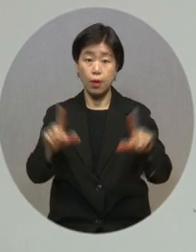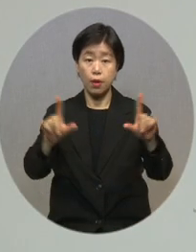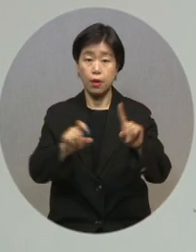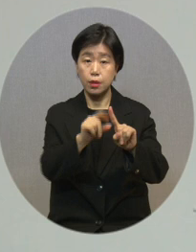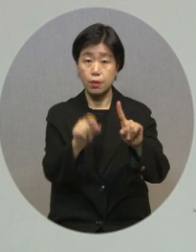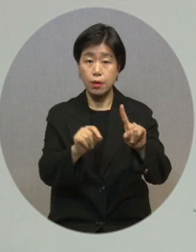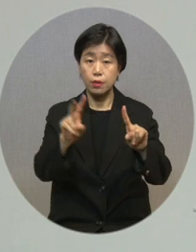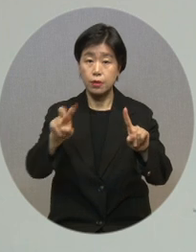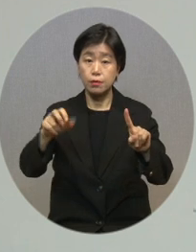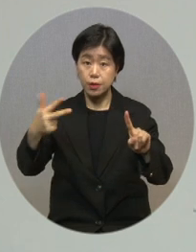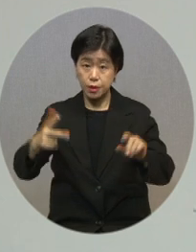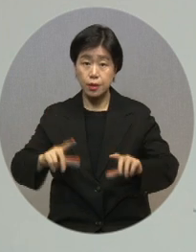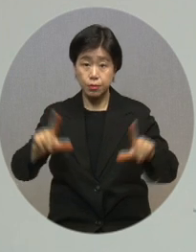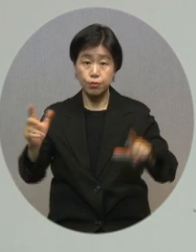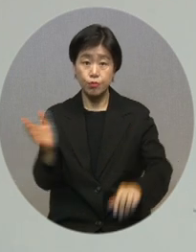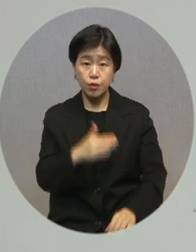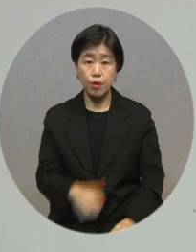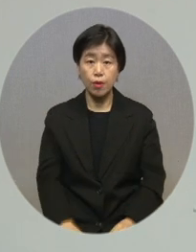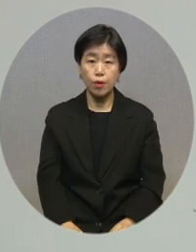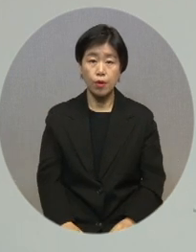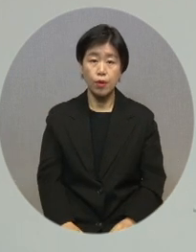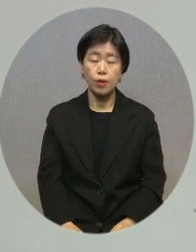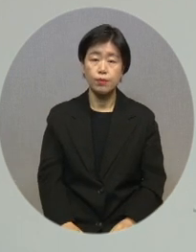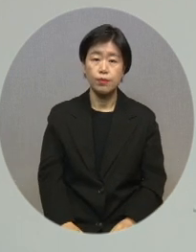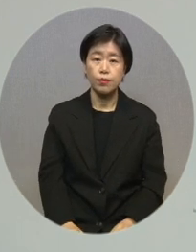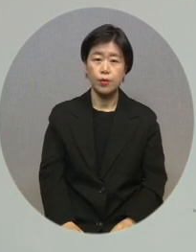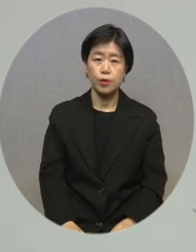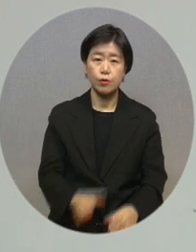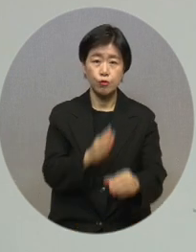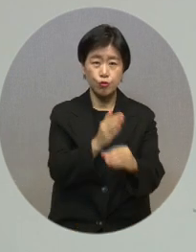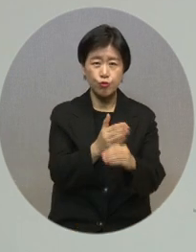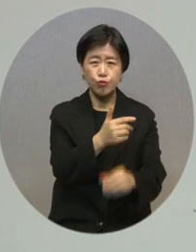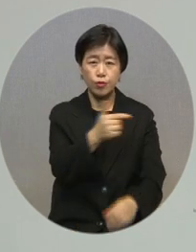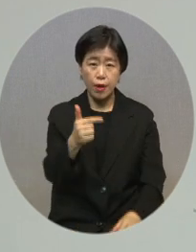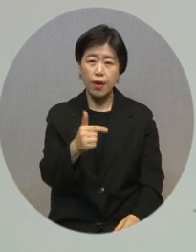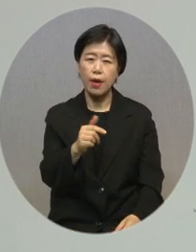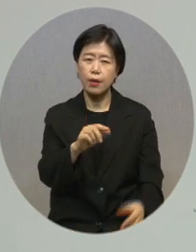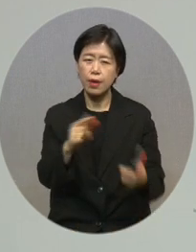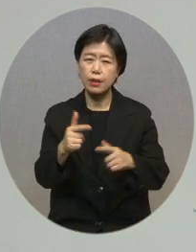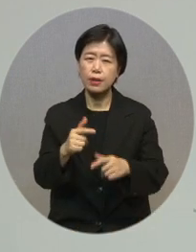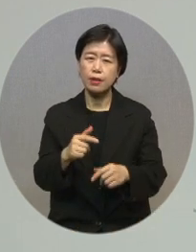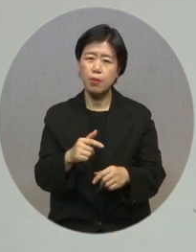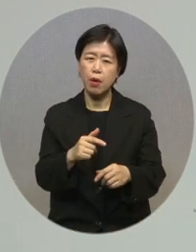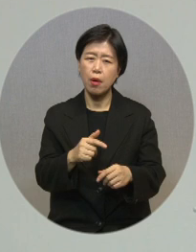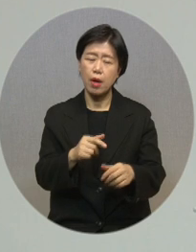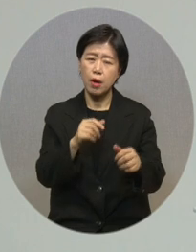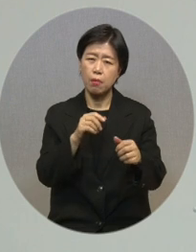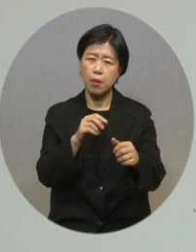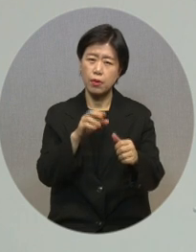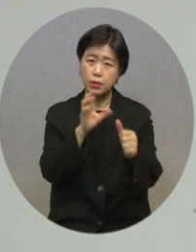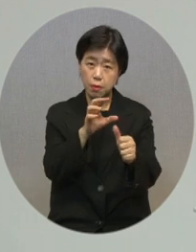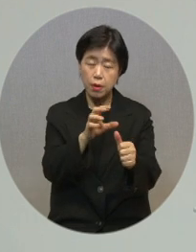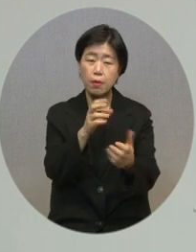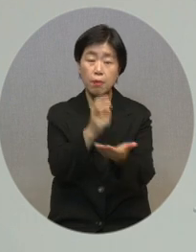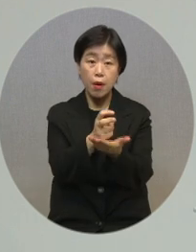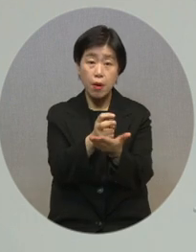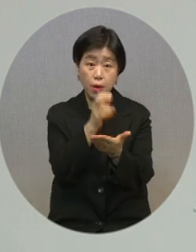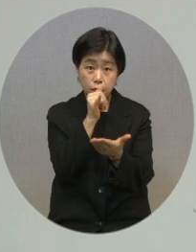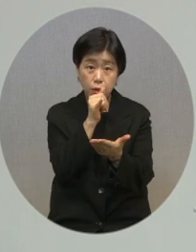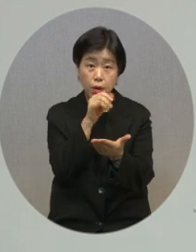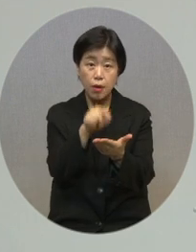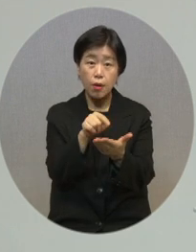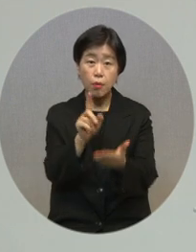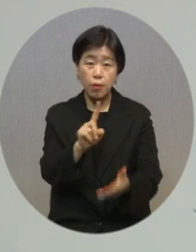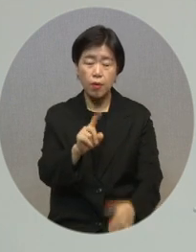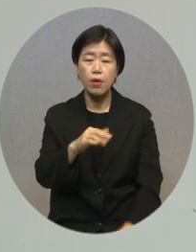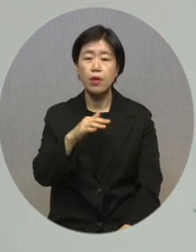네. 중대재해처벌법이 50인 미만 사업장에도 그 적용 그 되게 됐습니다. 네. 이게 이제 그 50인